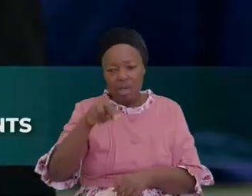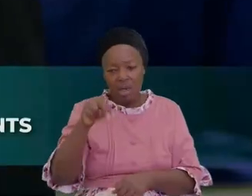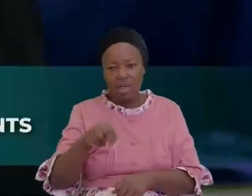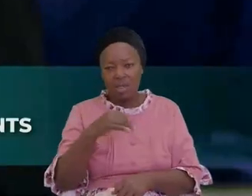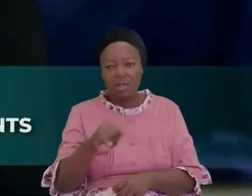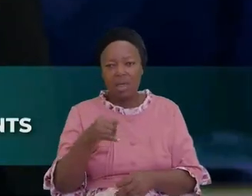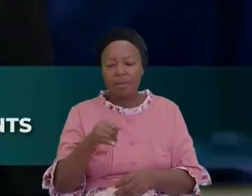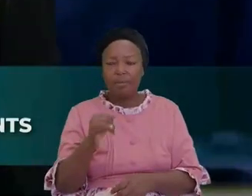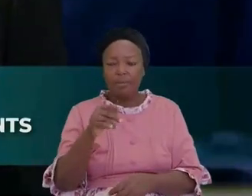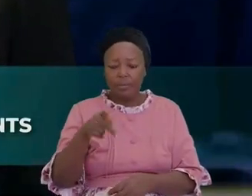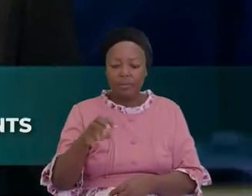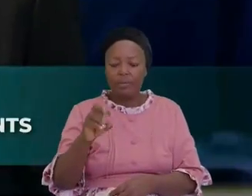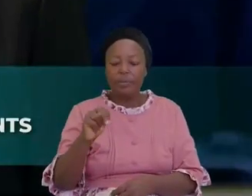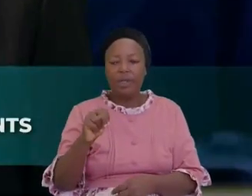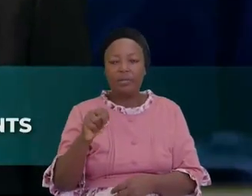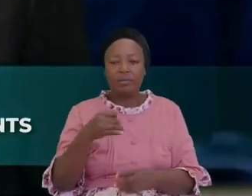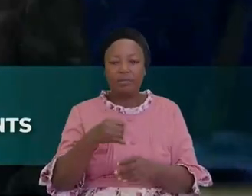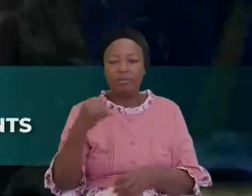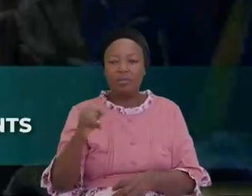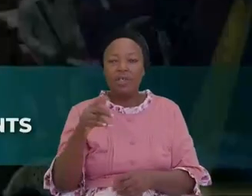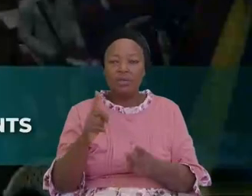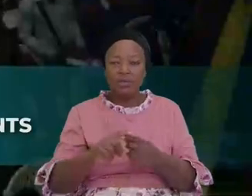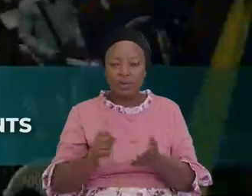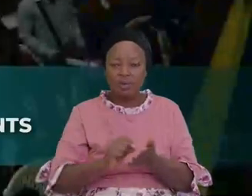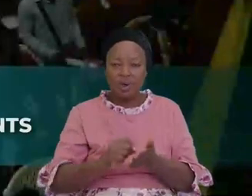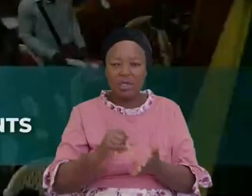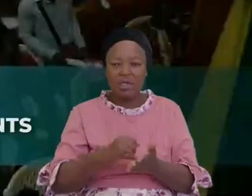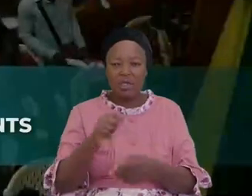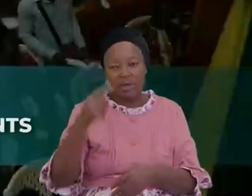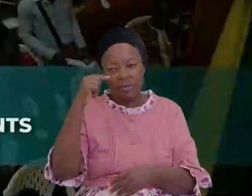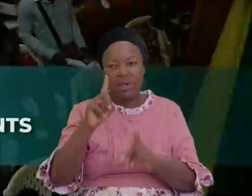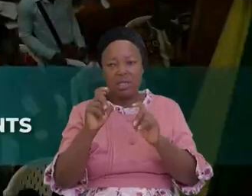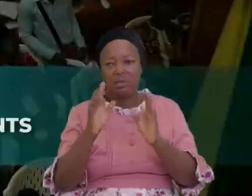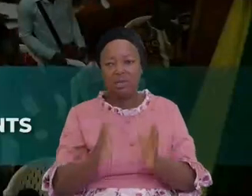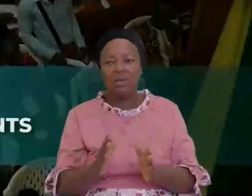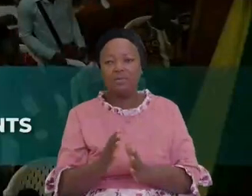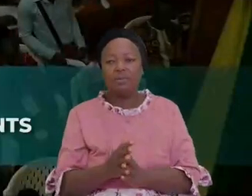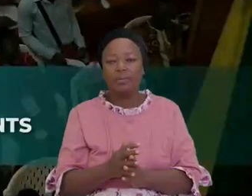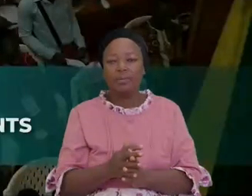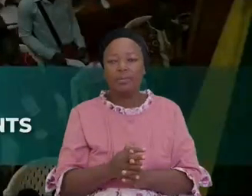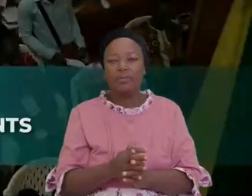d'un bic pour noter cela dans la salle d'examen.